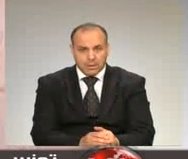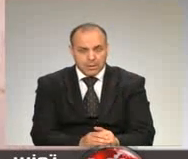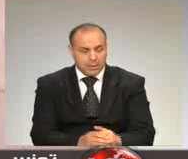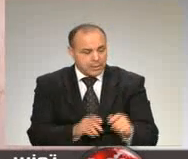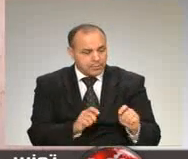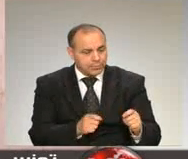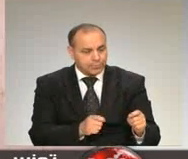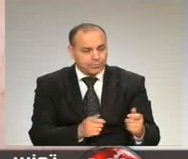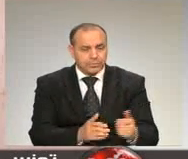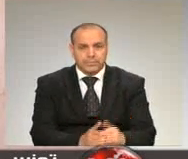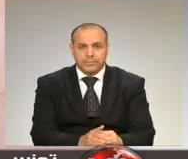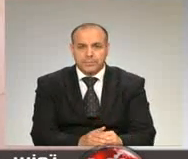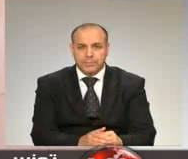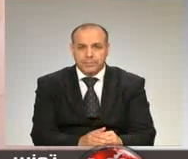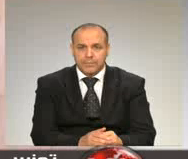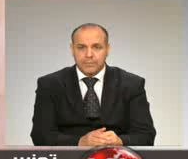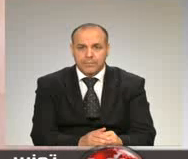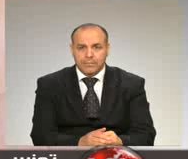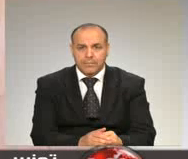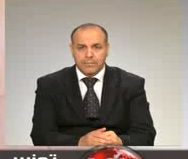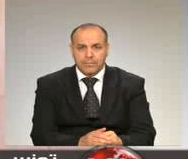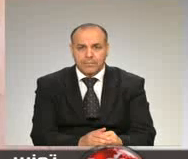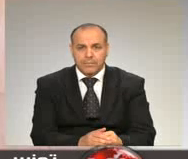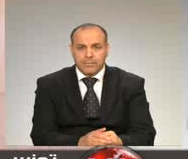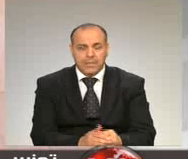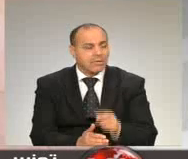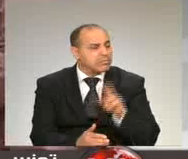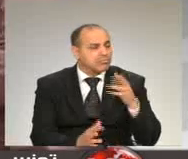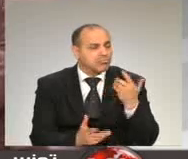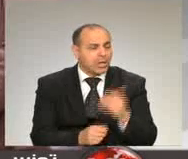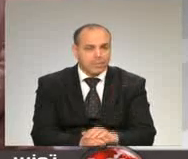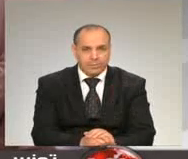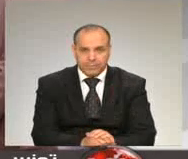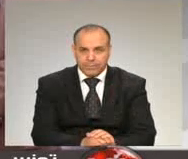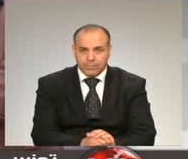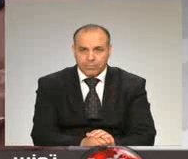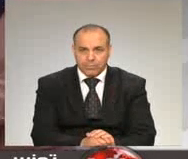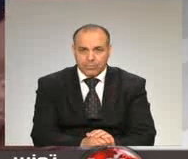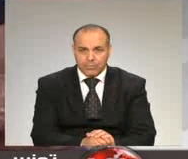كلها ما معناتها ما يوصلوش في الاجل.